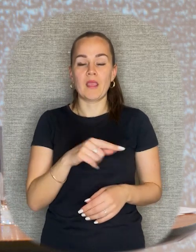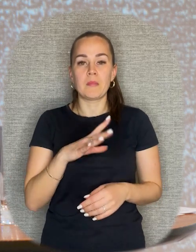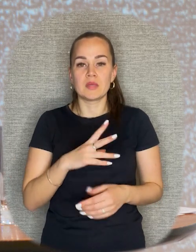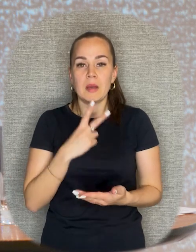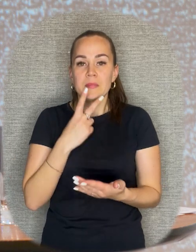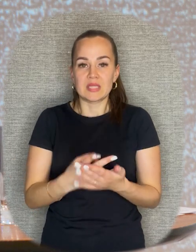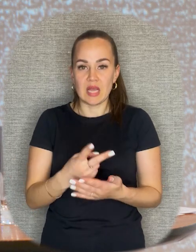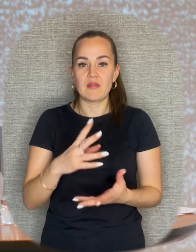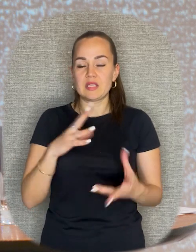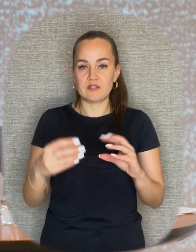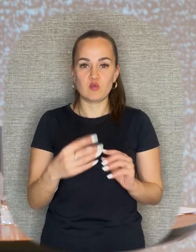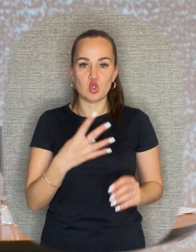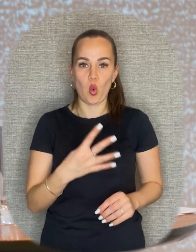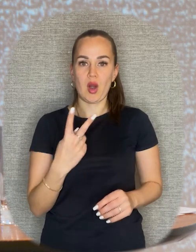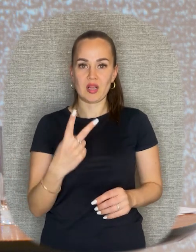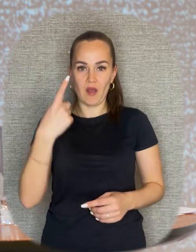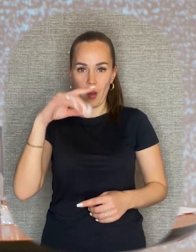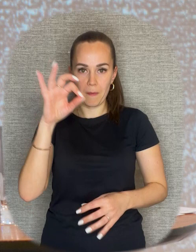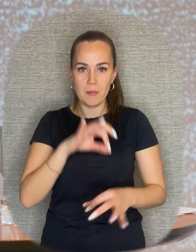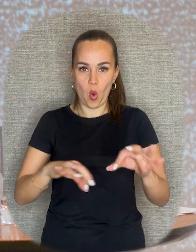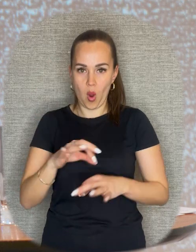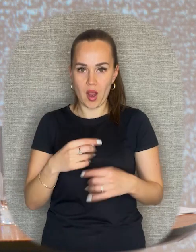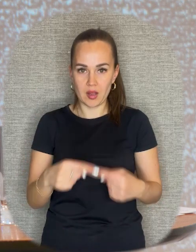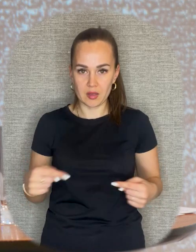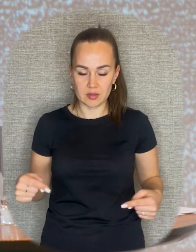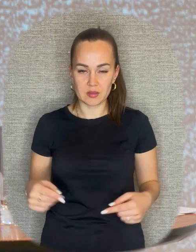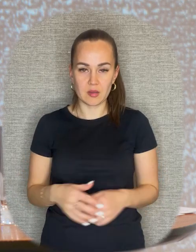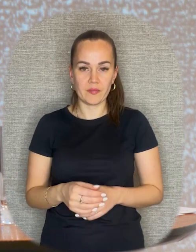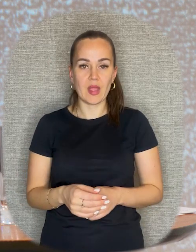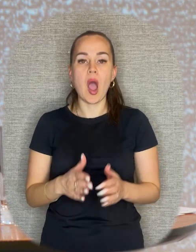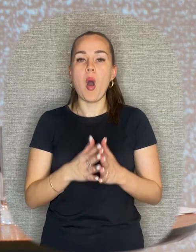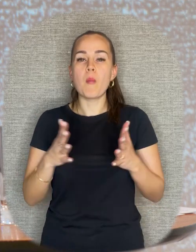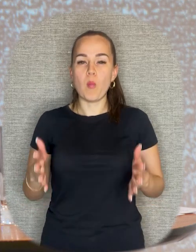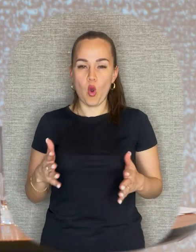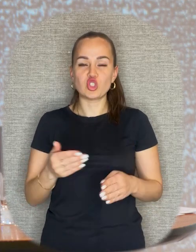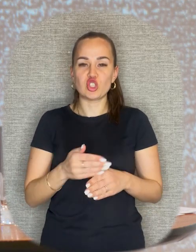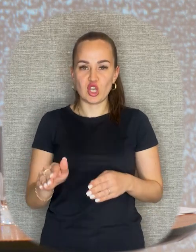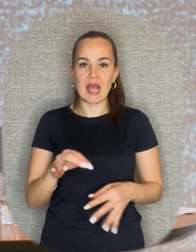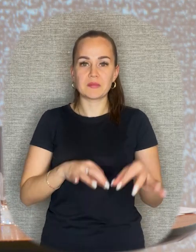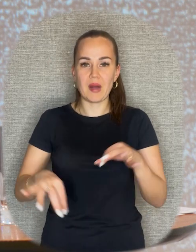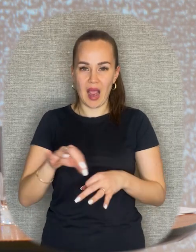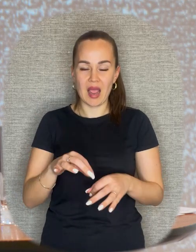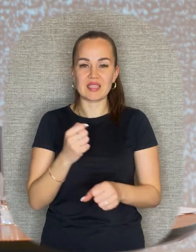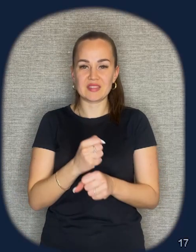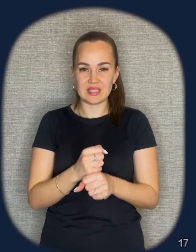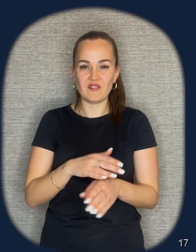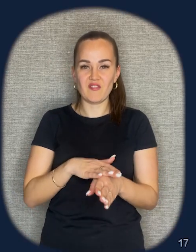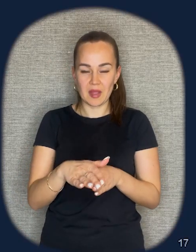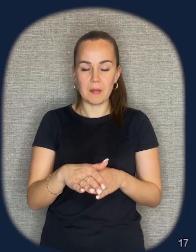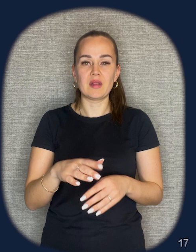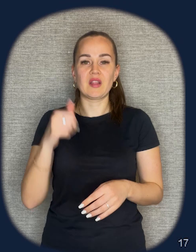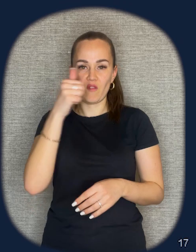создание проектов типовых малоэтажных жилых домов на которые было представлено всего 42 проекта